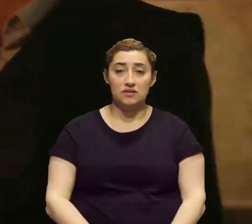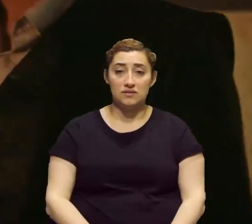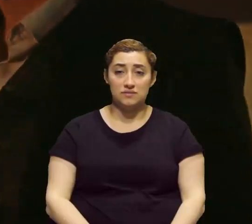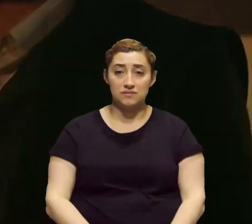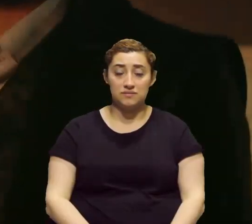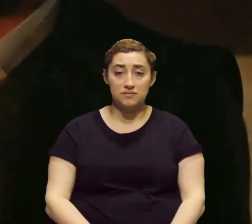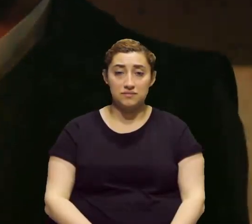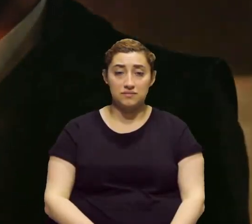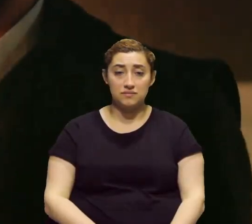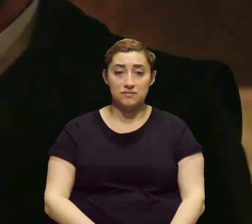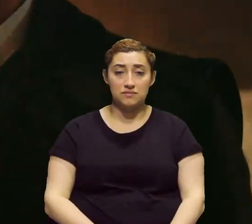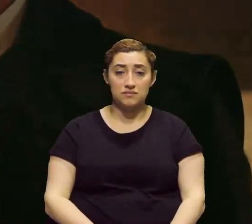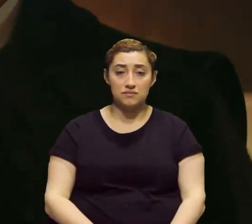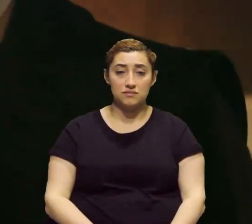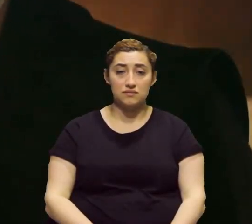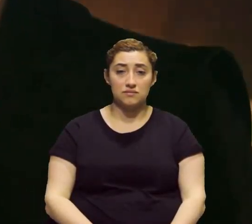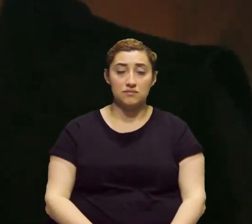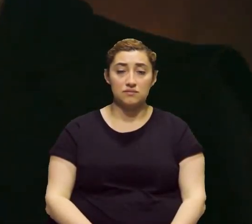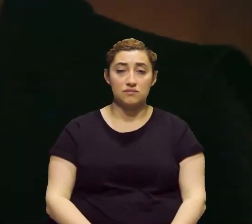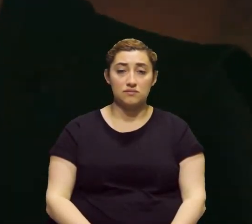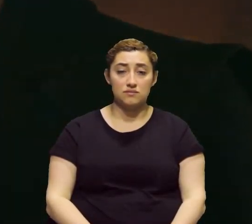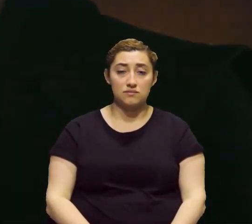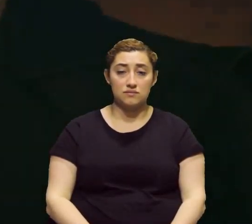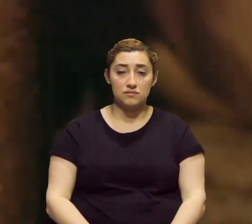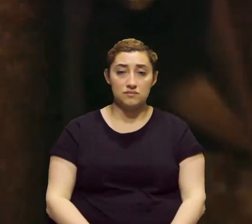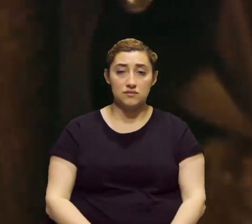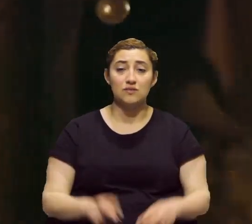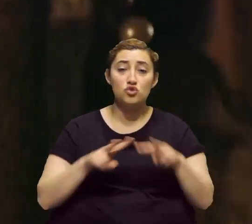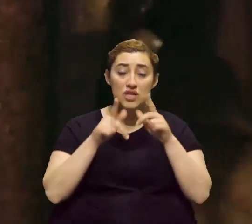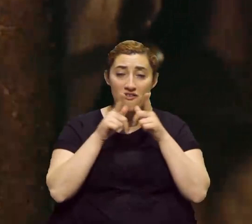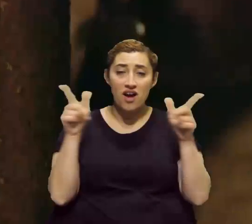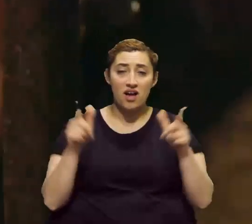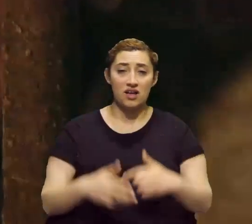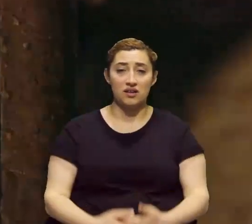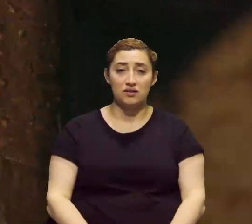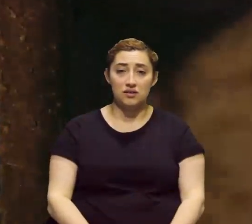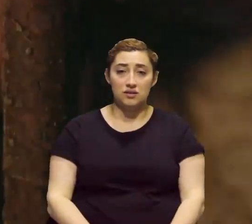Mustafa! Herkes gitti. Mustafa çıkışta durdu. Mustafa!